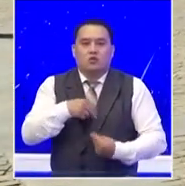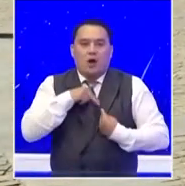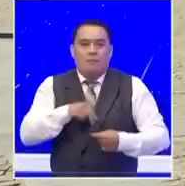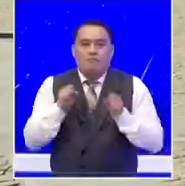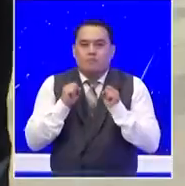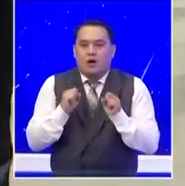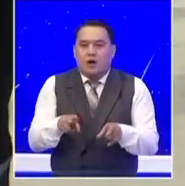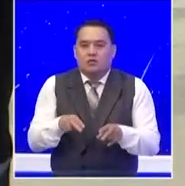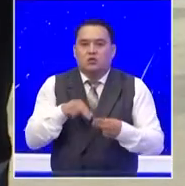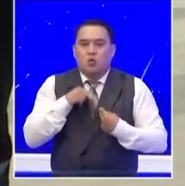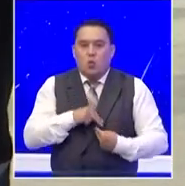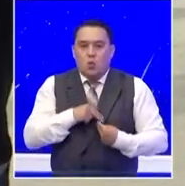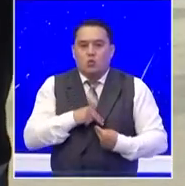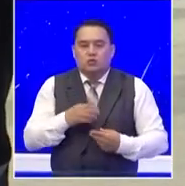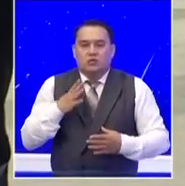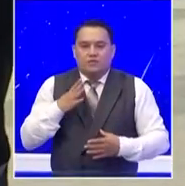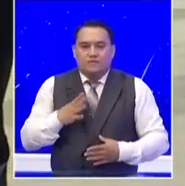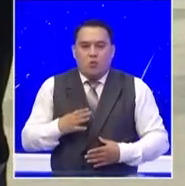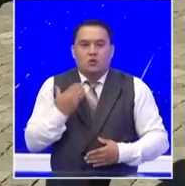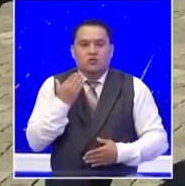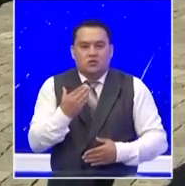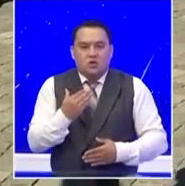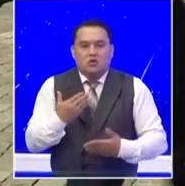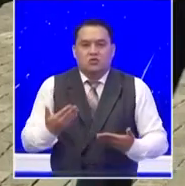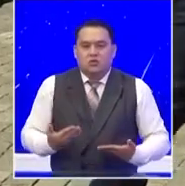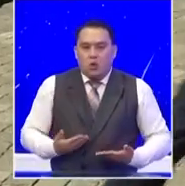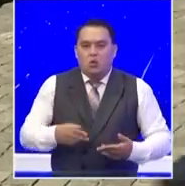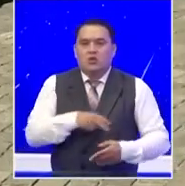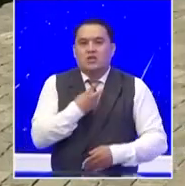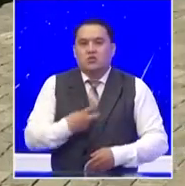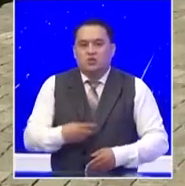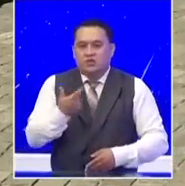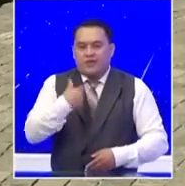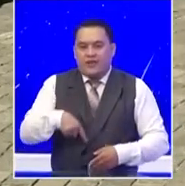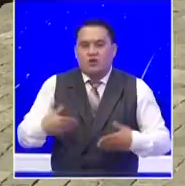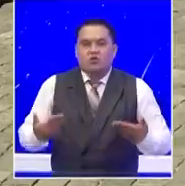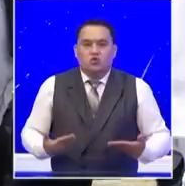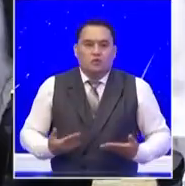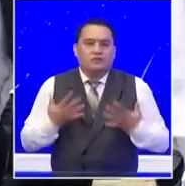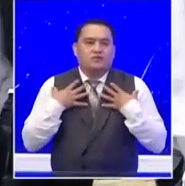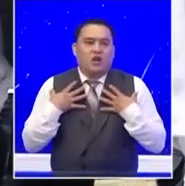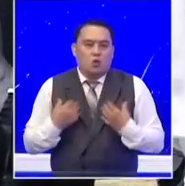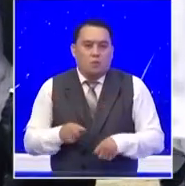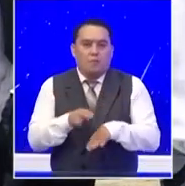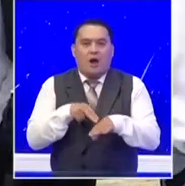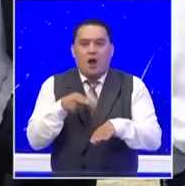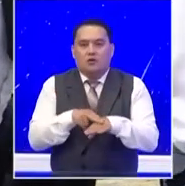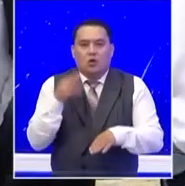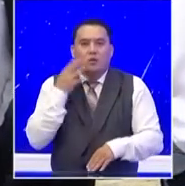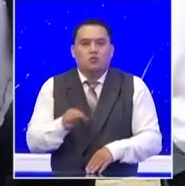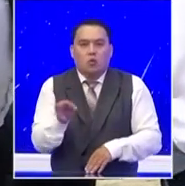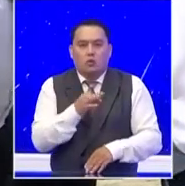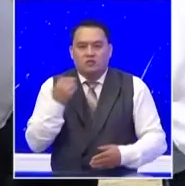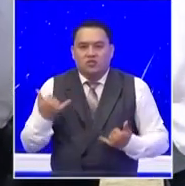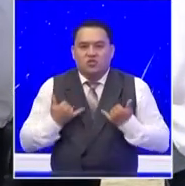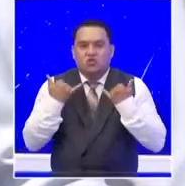порой опасный труд и самоотверженность. В своей ежедневной работе, рискуя своей жизнью и здоровьем, полицейские ЖТСУ